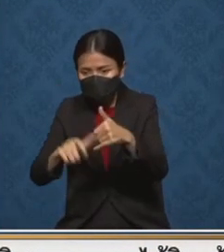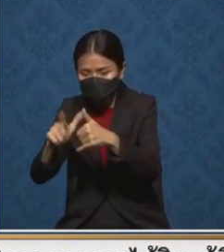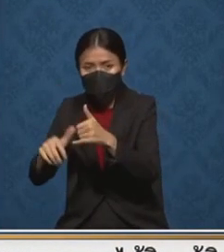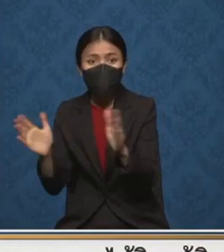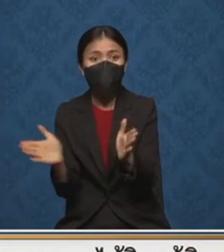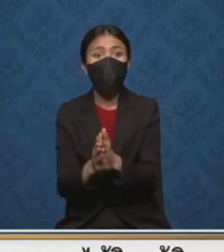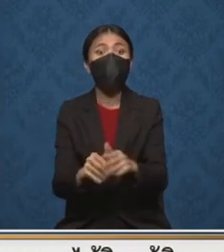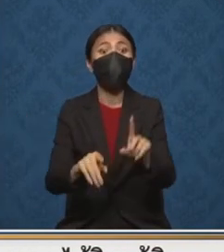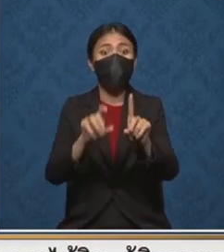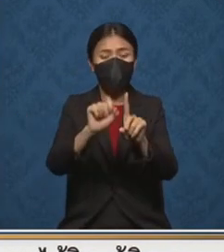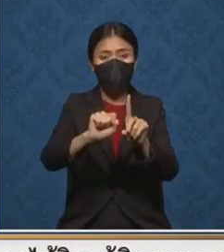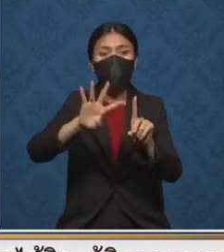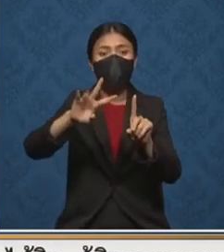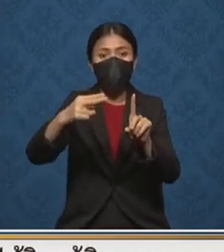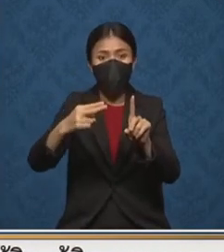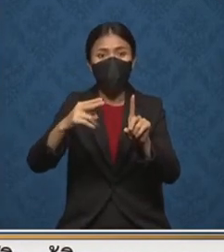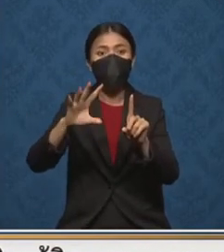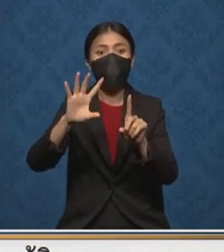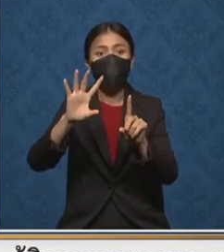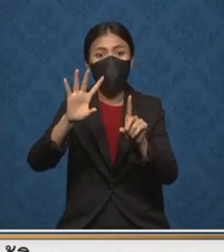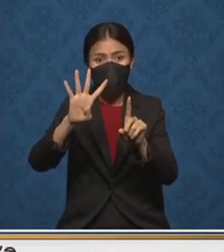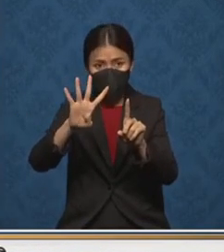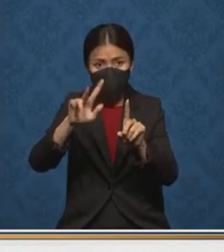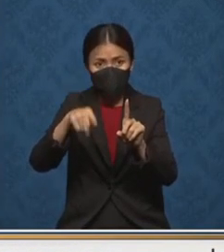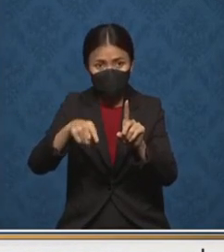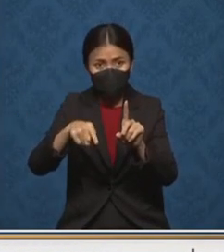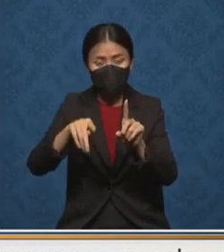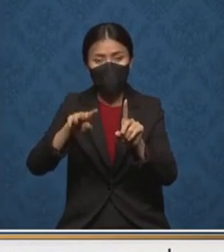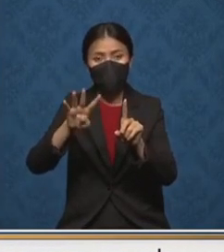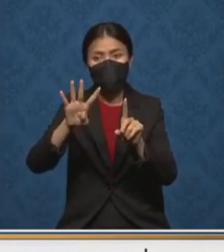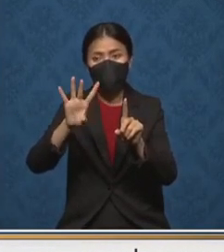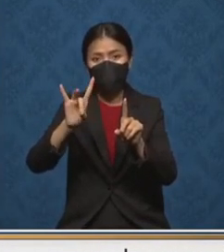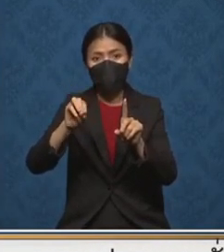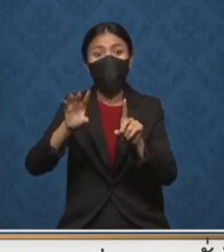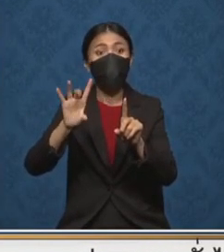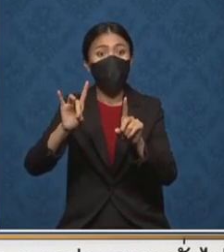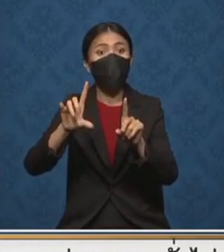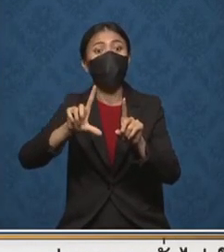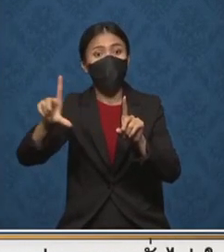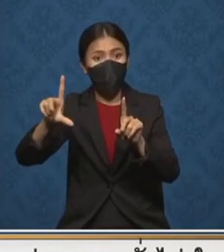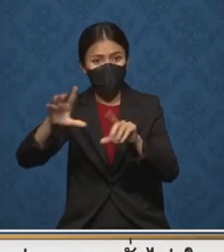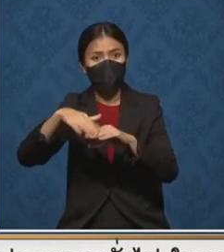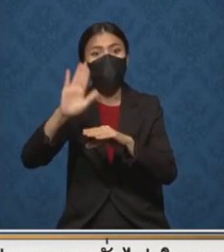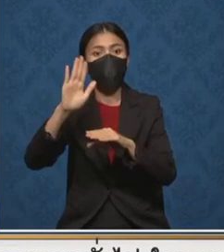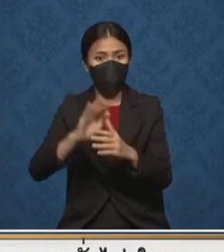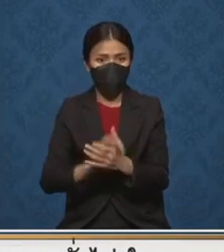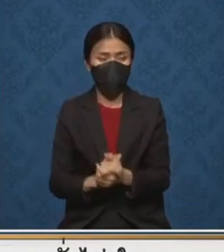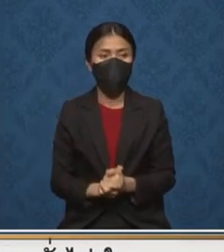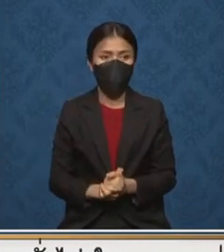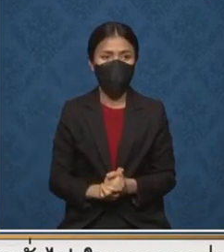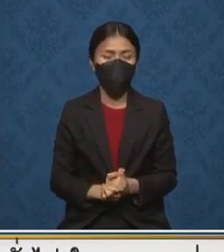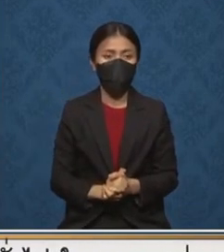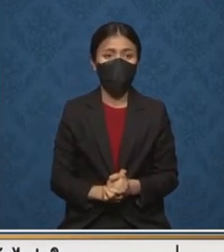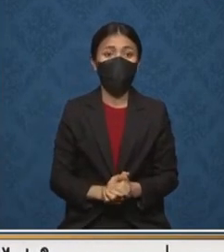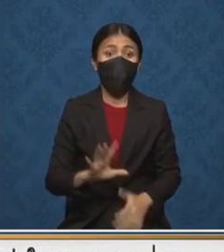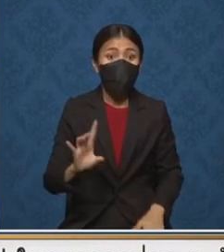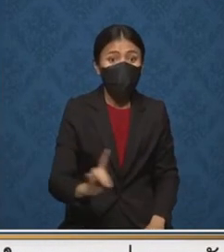14400088ล้านเศษแน่นอนครับสัตว์